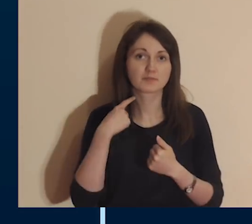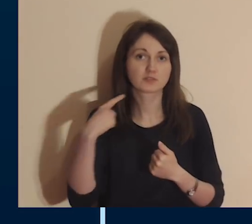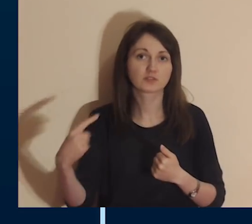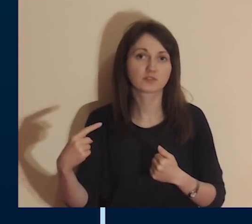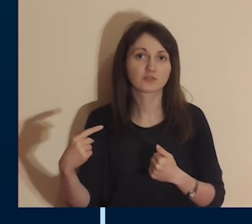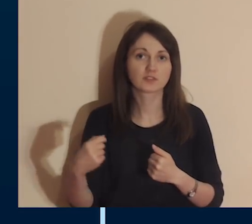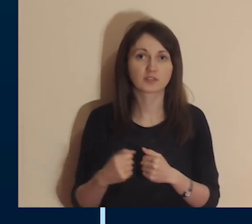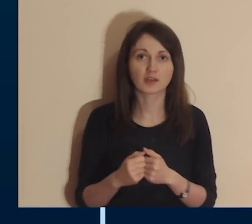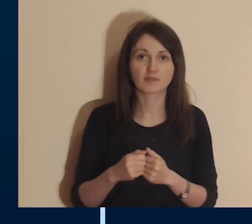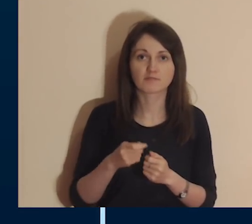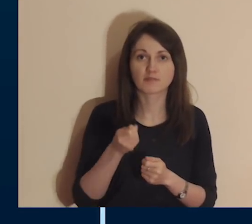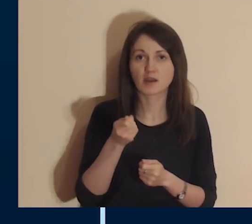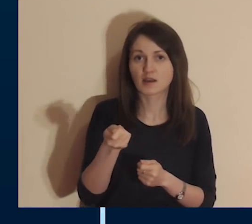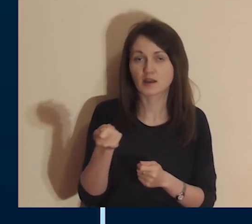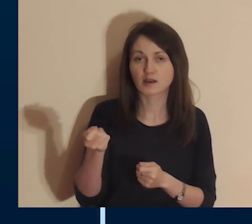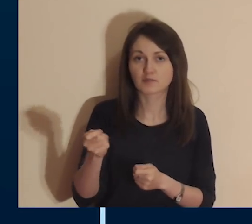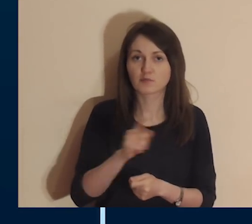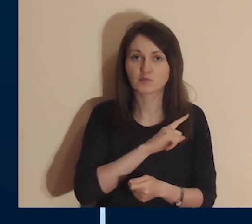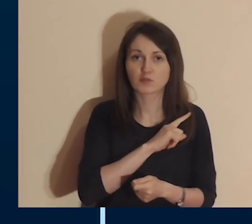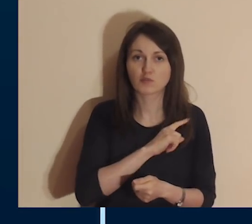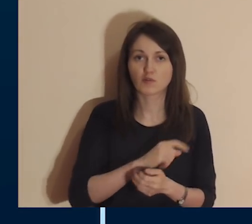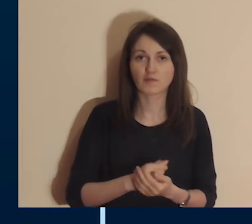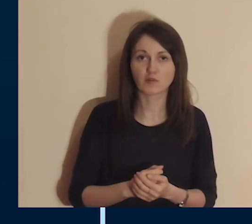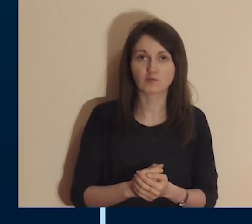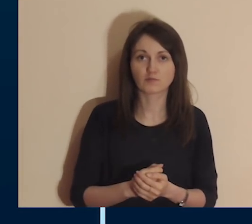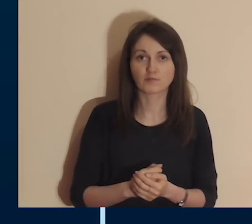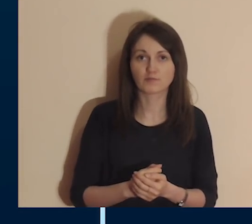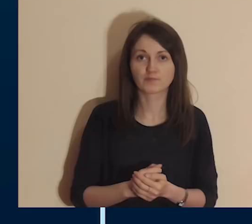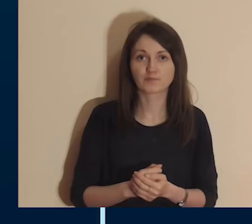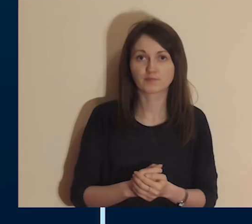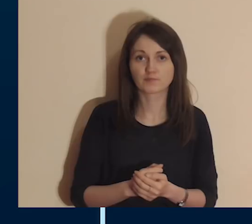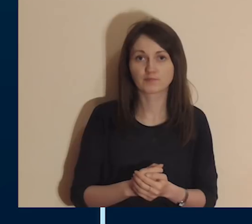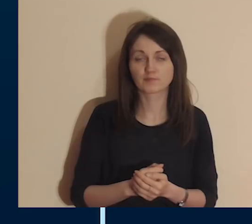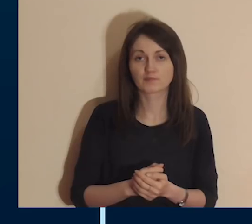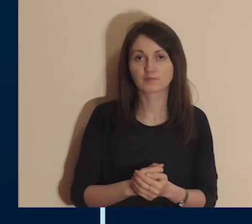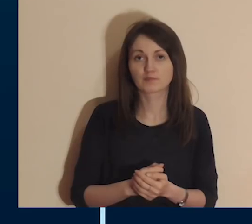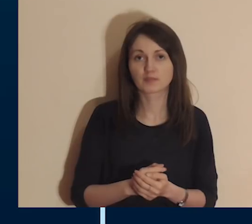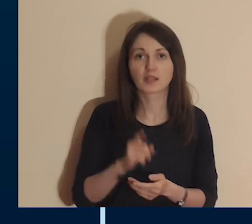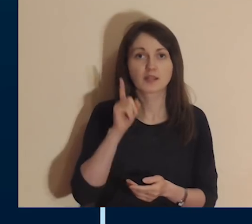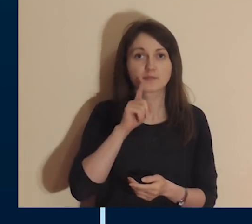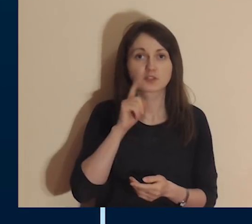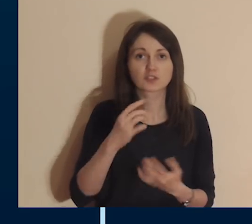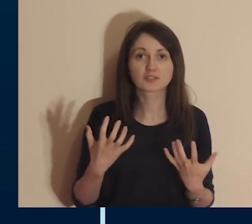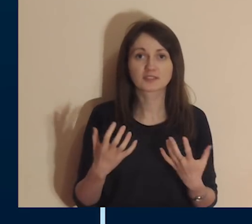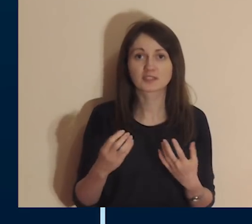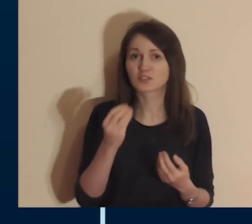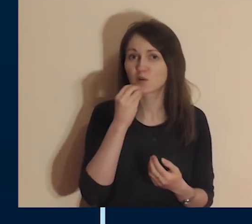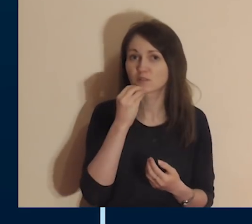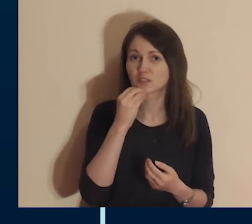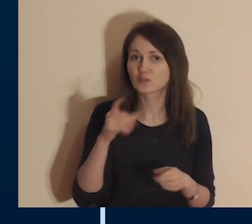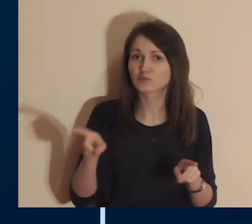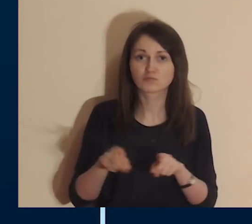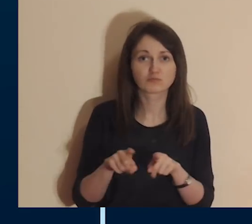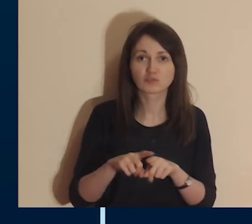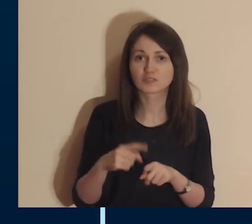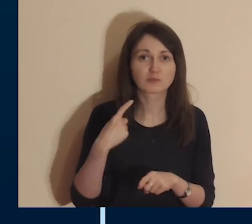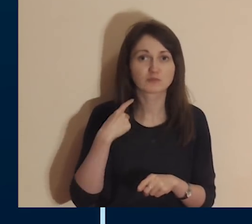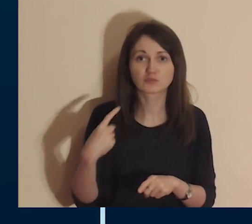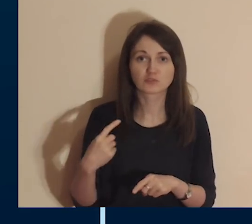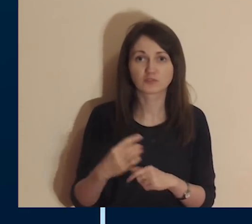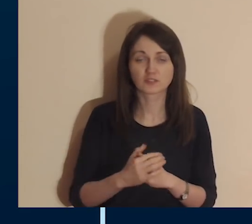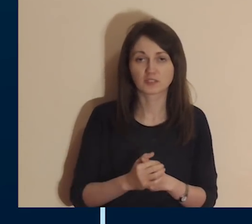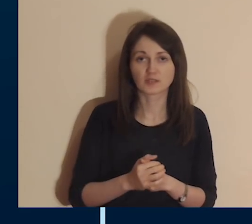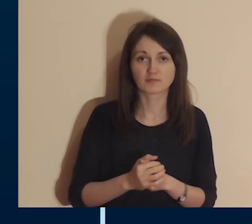świnie. Pragnął on napełnić swój żołądek strąkami, którymi żywiły się świnie, lecz nikt mu ich nie